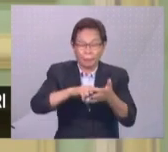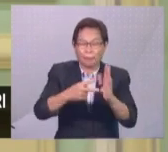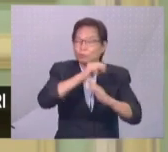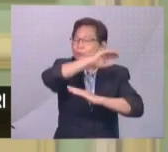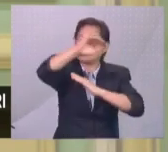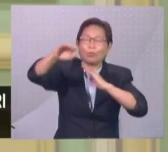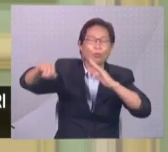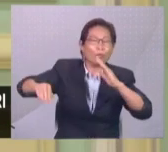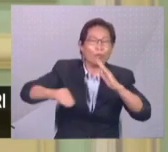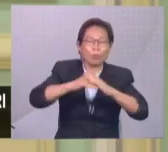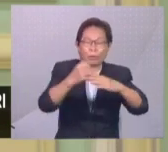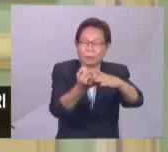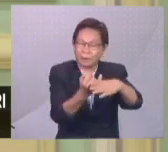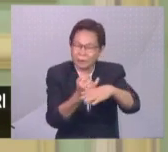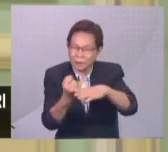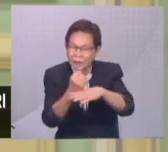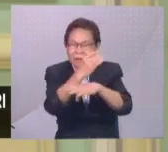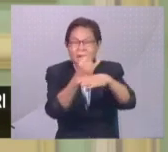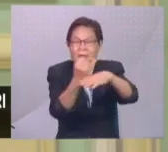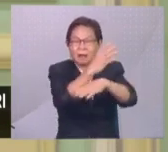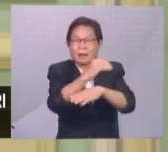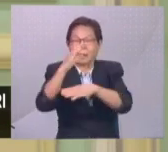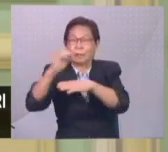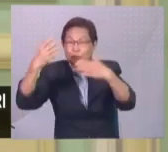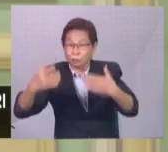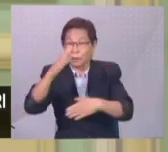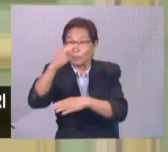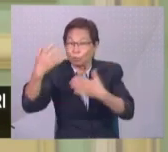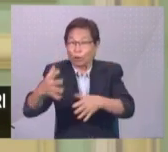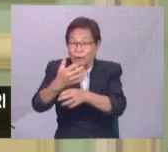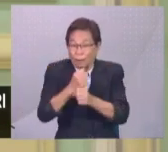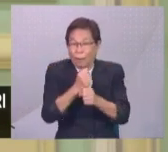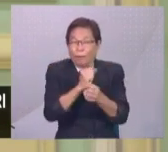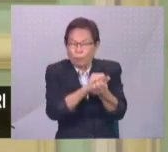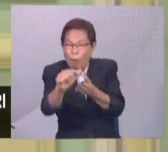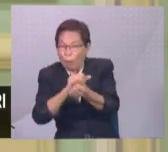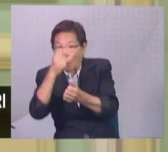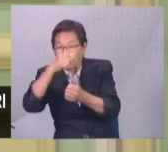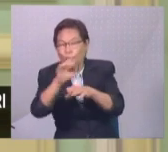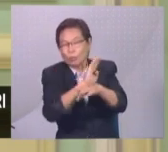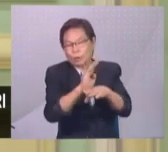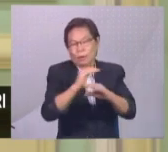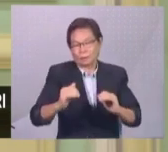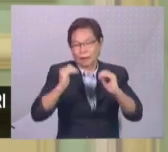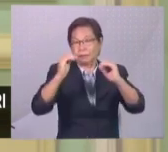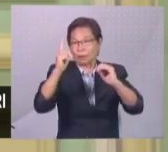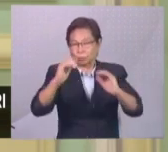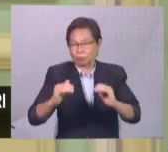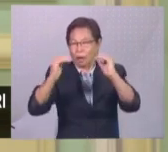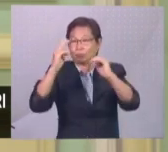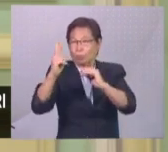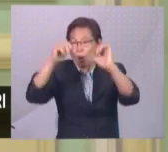memanas semua industri dan syari'at yang telah pun mendapat kelulusan untuk beroperasi dalam tahap satu dan Abdul